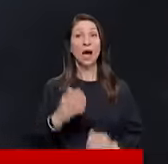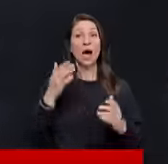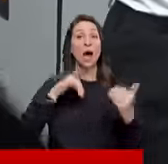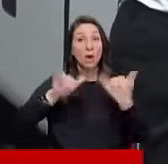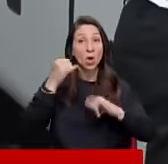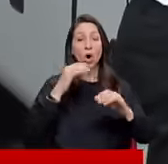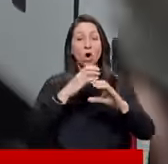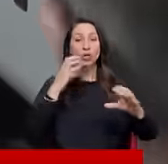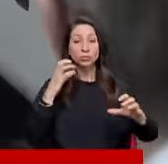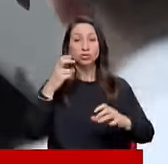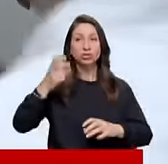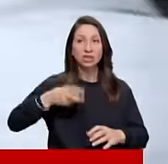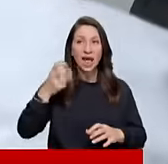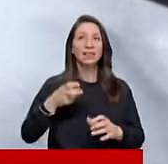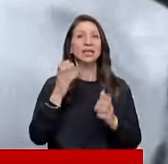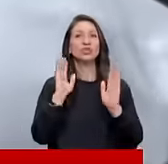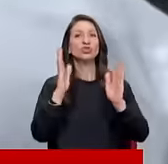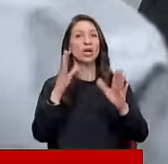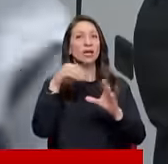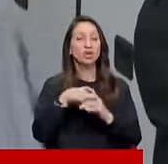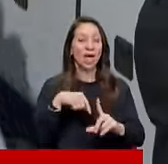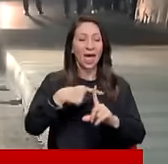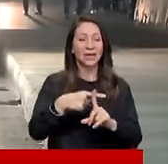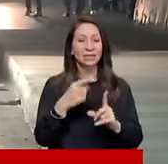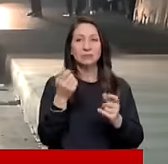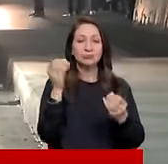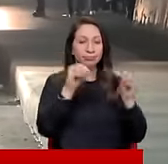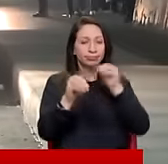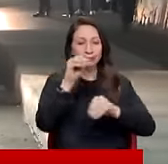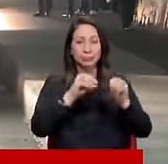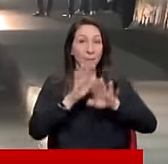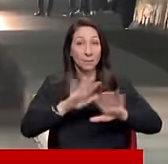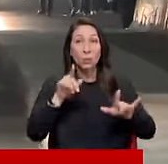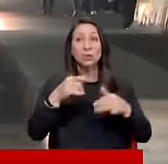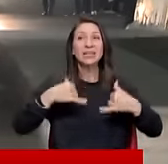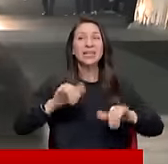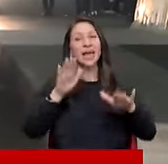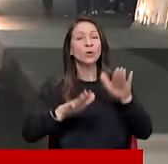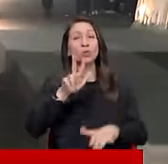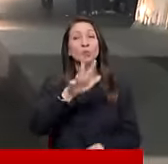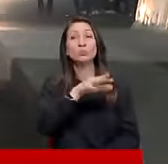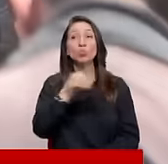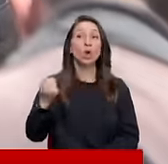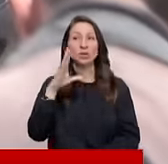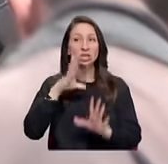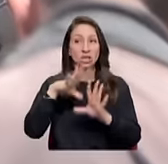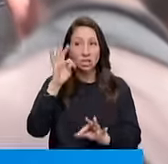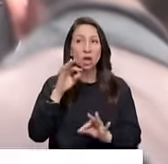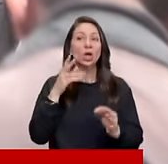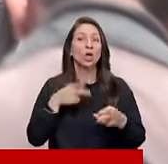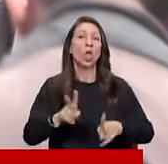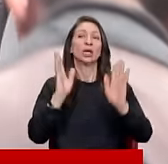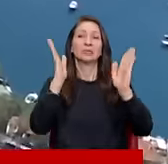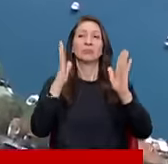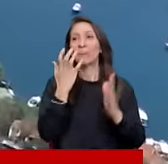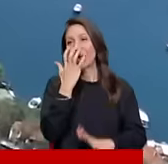Havayolu, karayolu, demiryolu ile seyahat edecekler için ek seferler planlandı. Çünkü bu tatilde yaklaşık 35 milyon kişinin yollarda